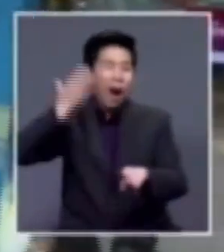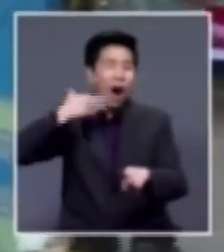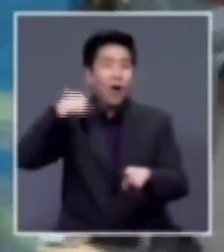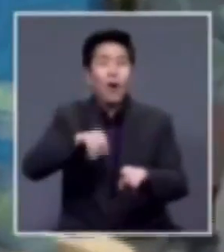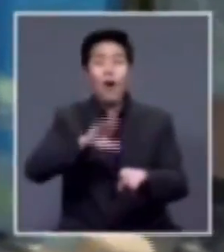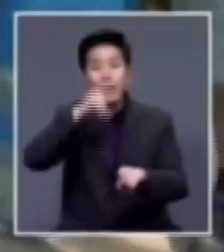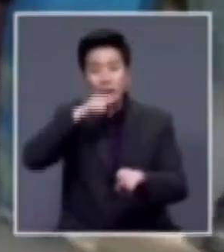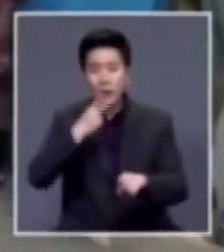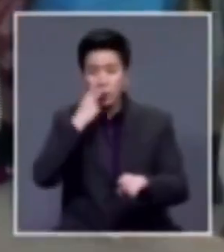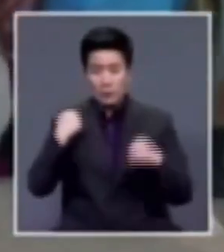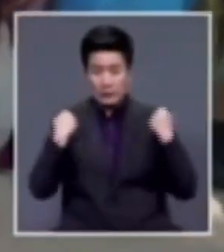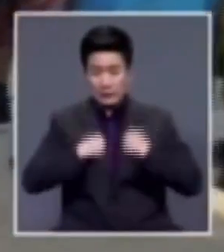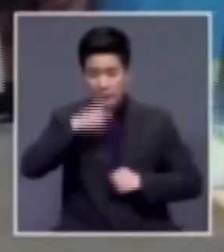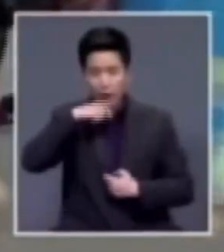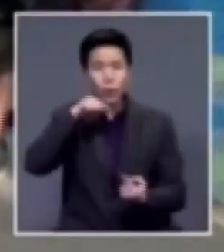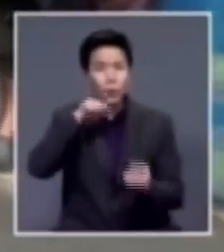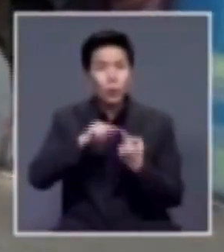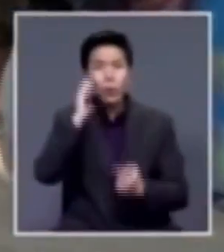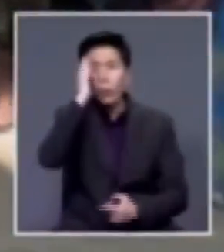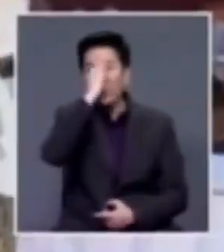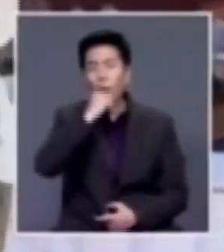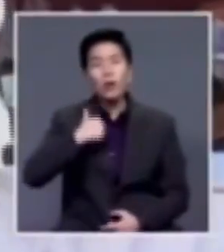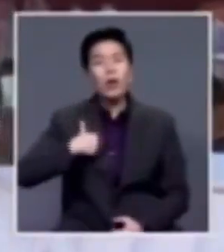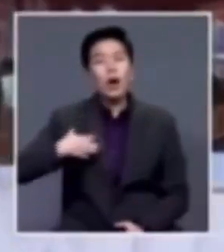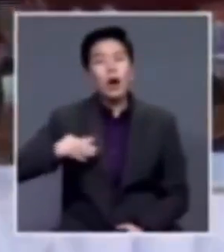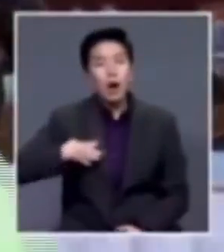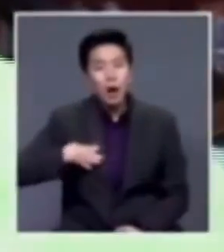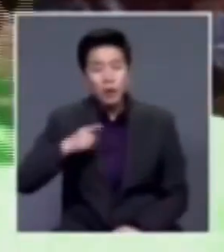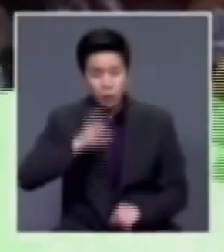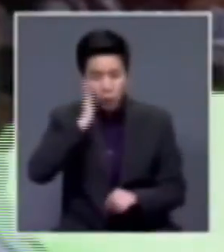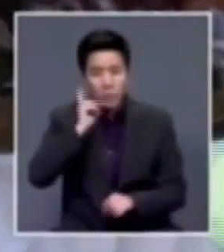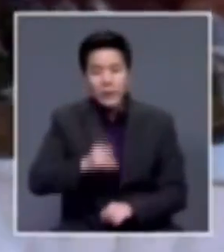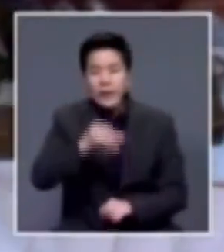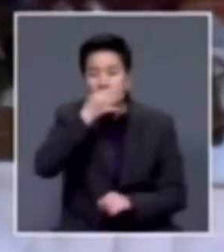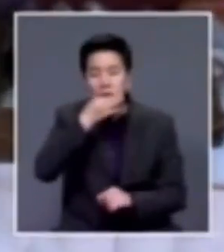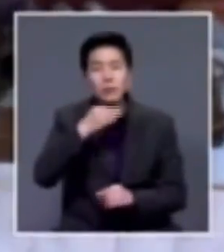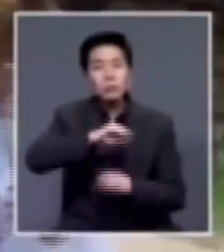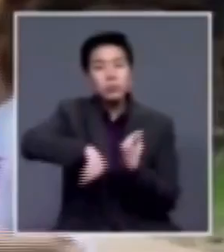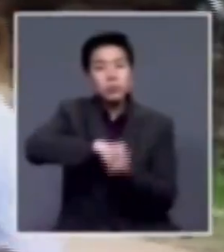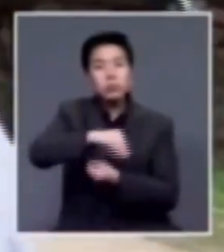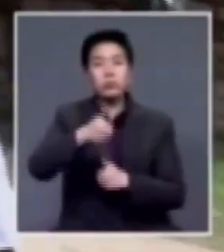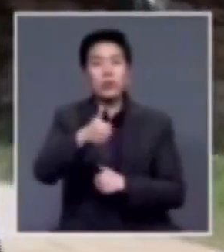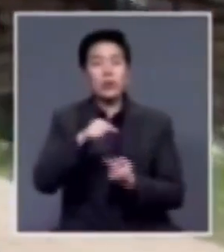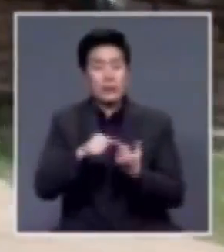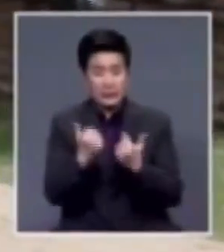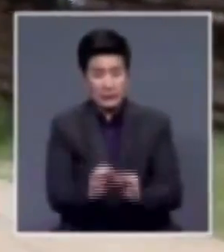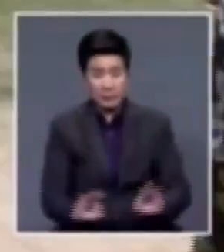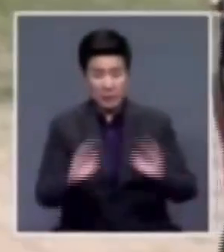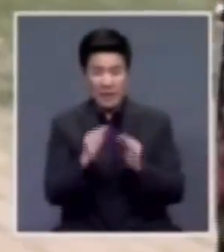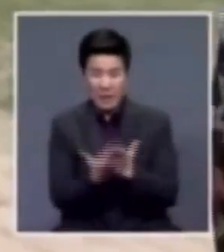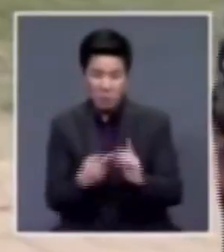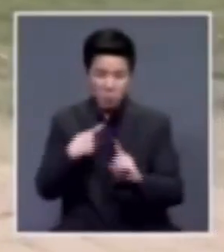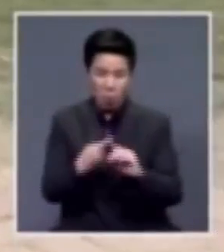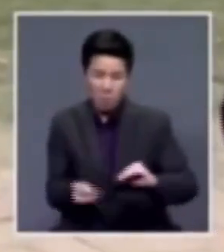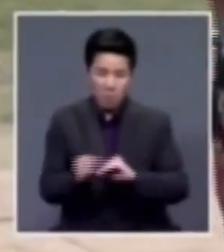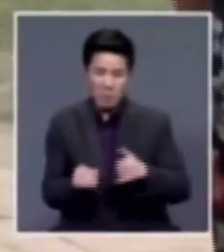ณสถานมันก็เป็นภาพที่งดงามนะครับทุกคนก็อยากได้ทั้งนั้นแหละมันก็จะเกิดอาชีพรายได้ขึ้นมาข้อสำคัญคืออย่าไปขึ้นราคาหรือไป